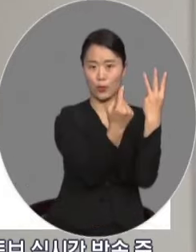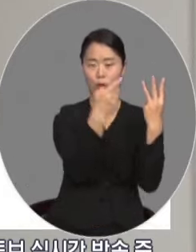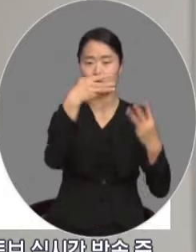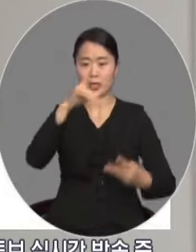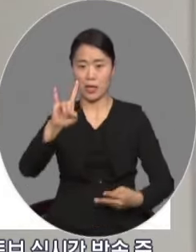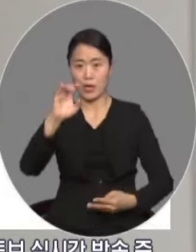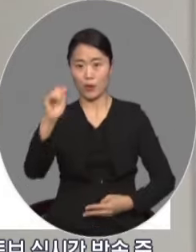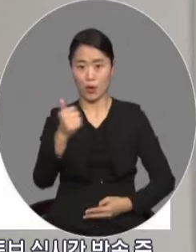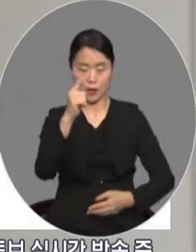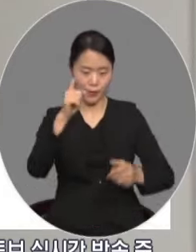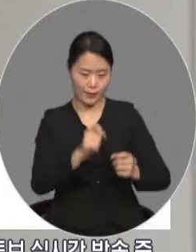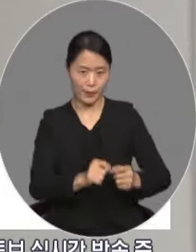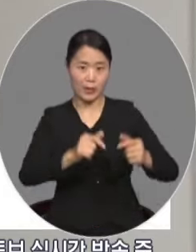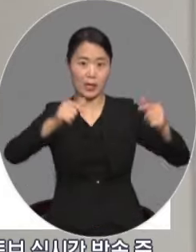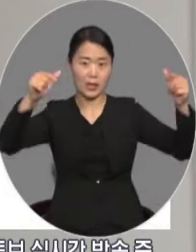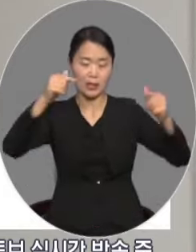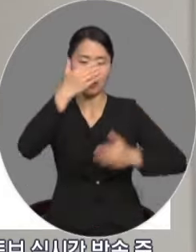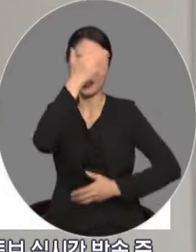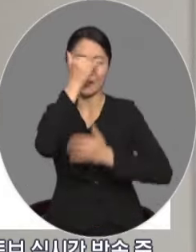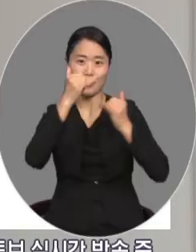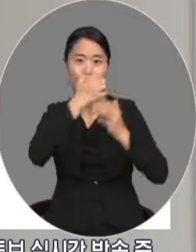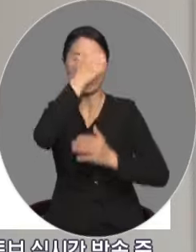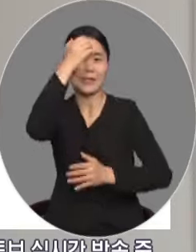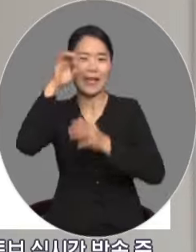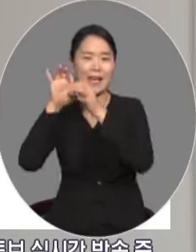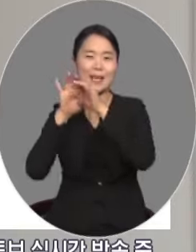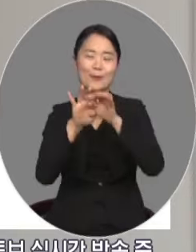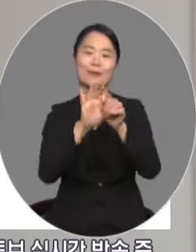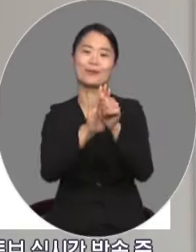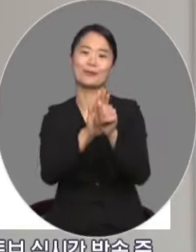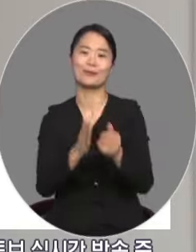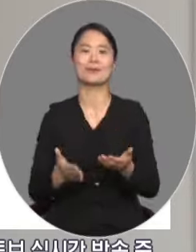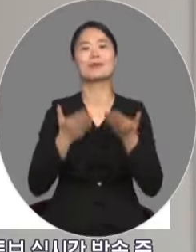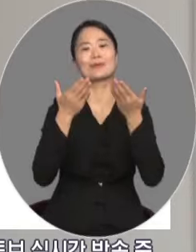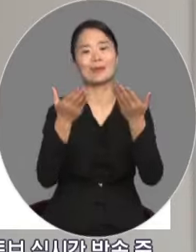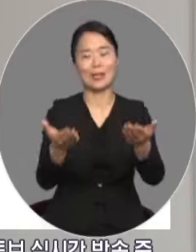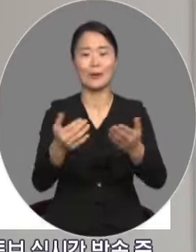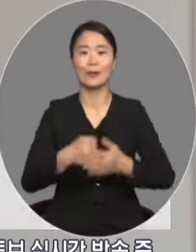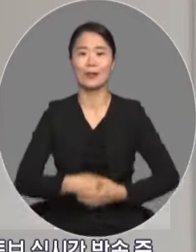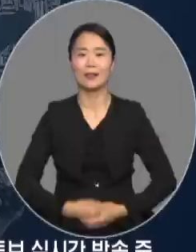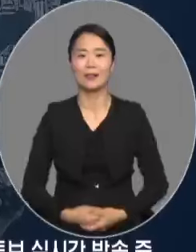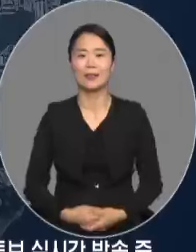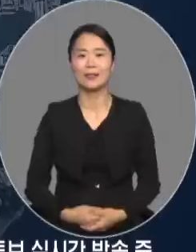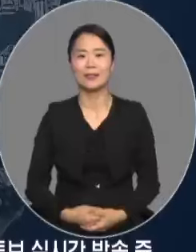등으로 확대하면서 청년들의 꿈을 계속 지원하겠습니다.